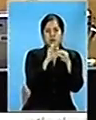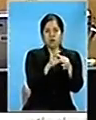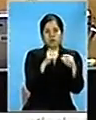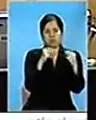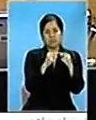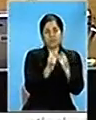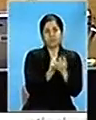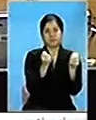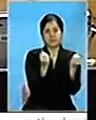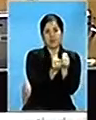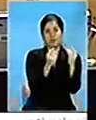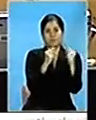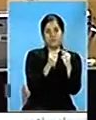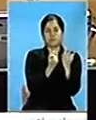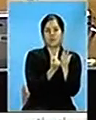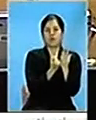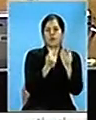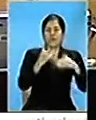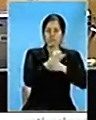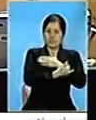านอภิปรายต่อได้นะครับ